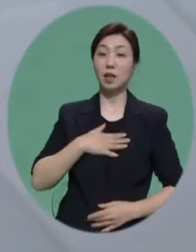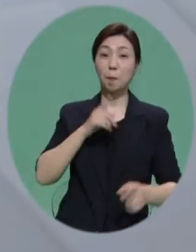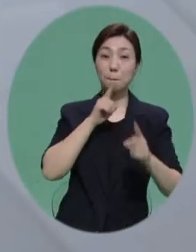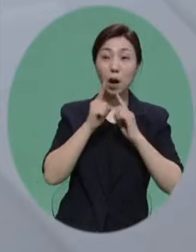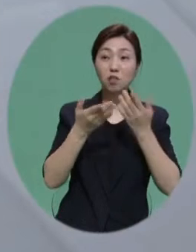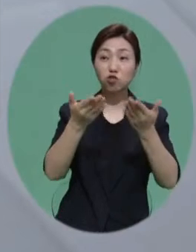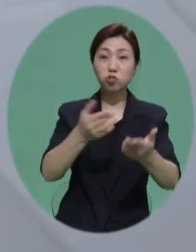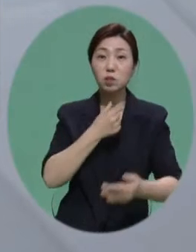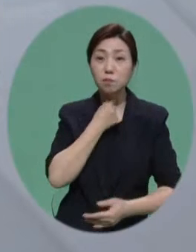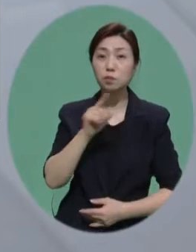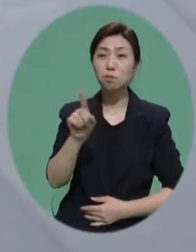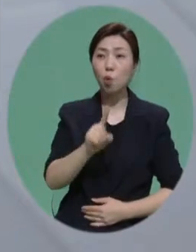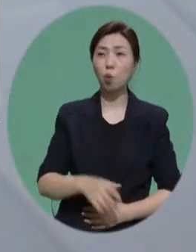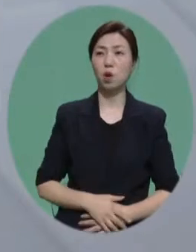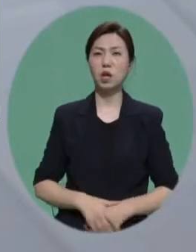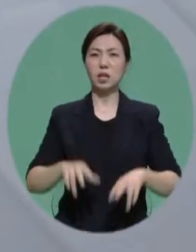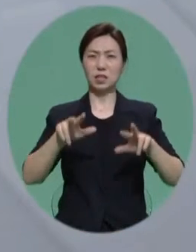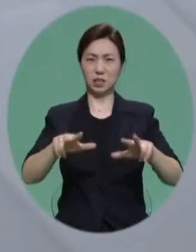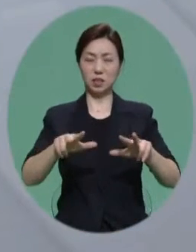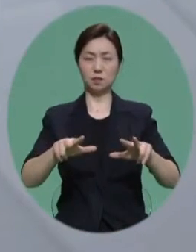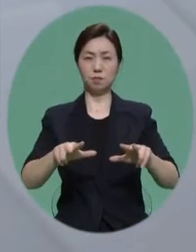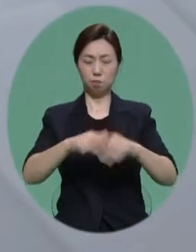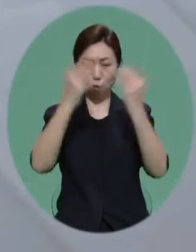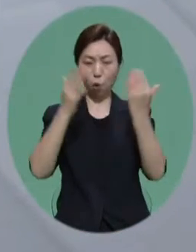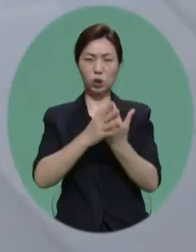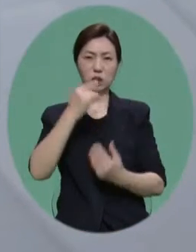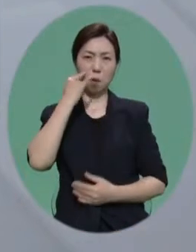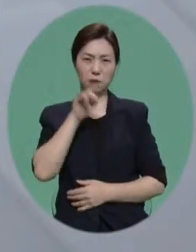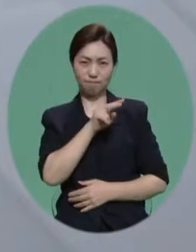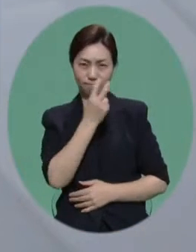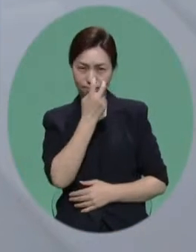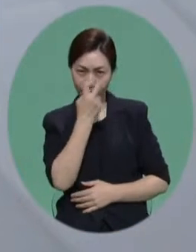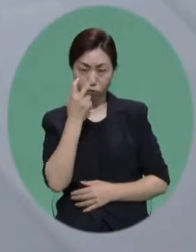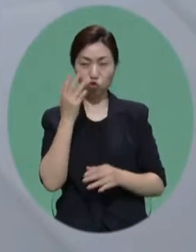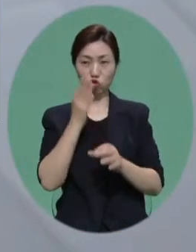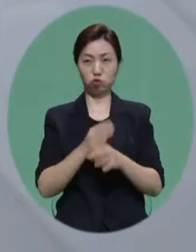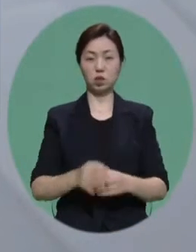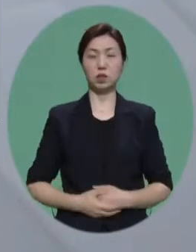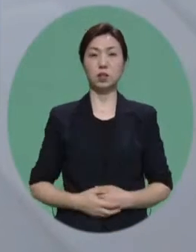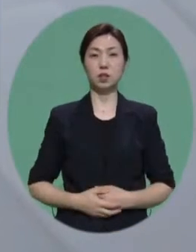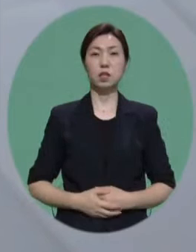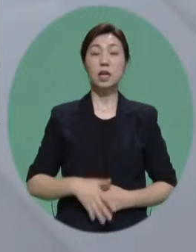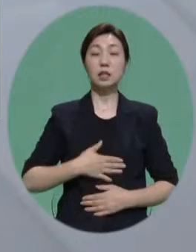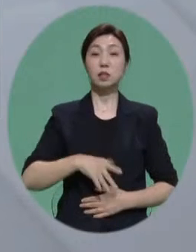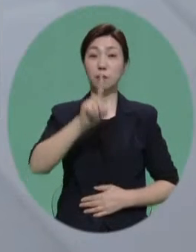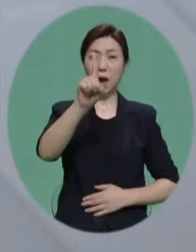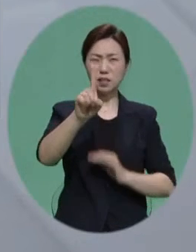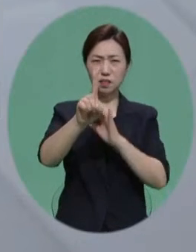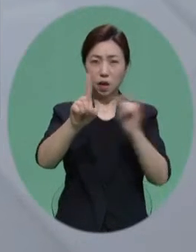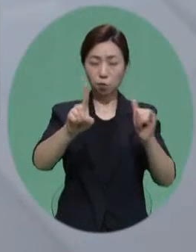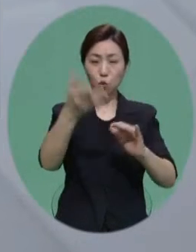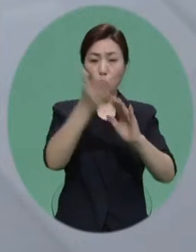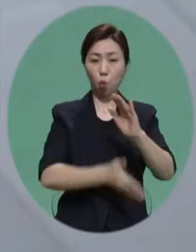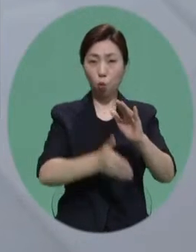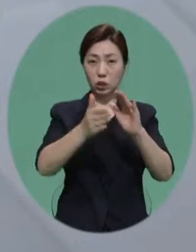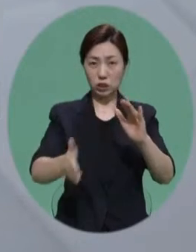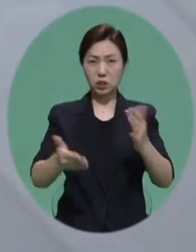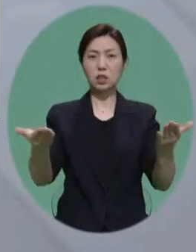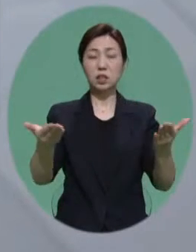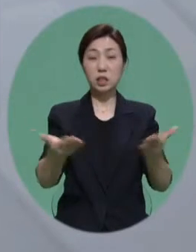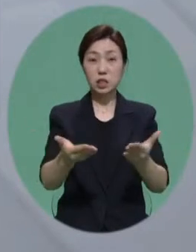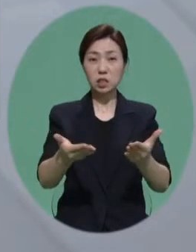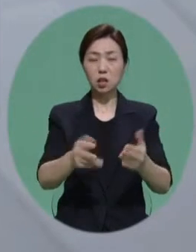이 자리에 지금 어머님들이 다 보고 계신데 제가 아까 지적한 한명도 전기 저 안 되는지에 대해서 어떻게 하실건지